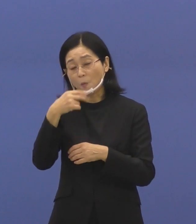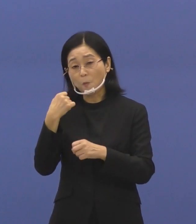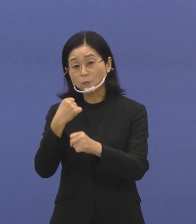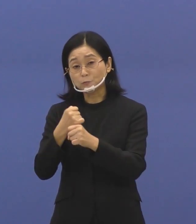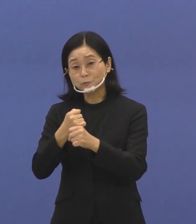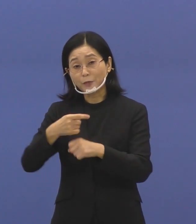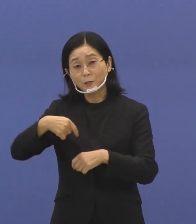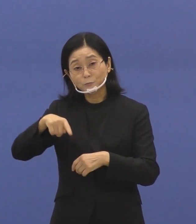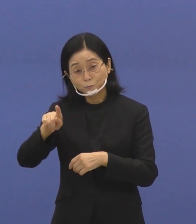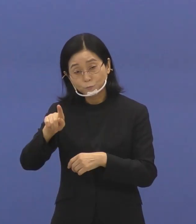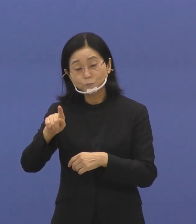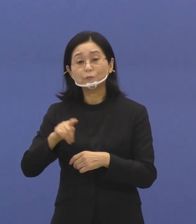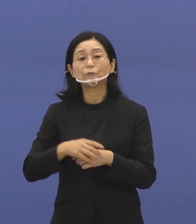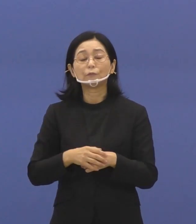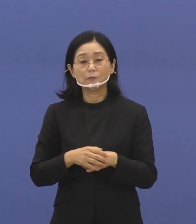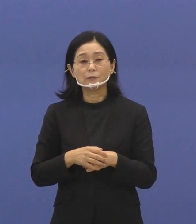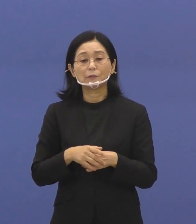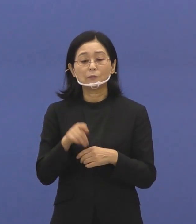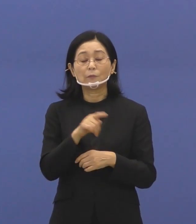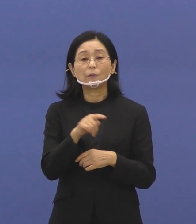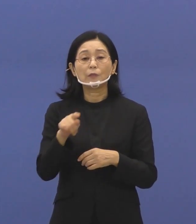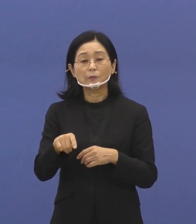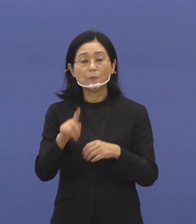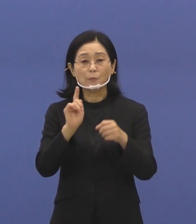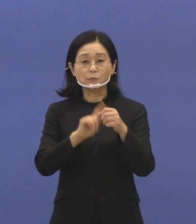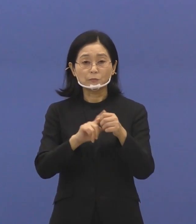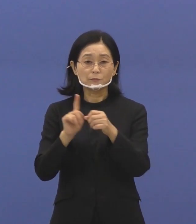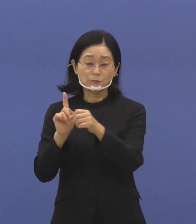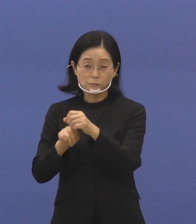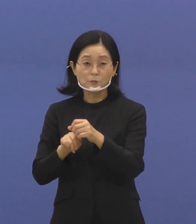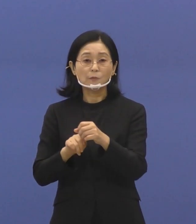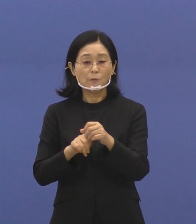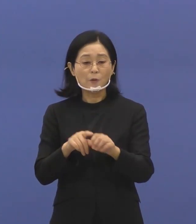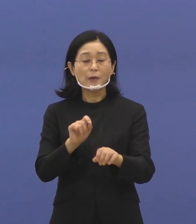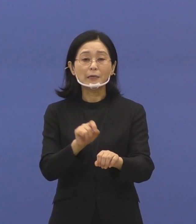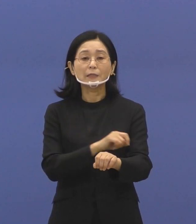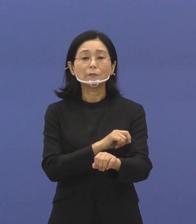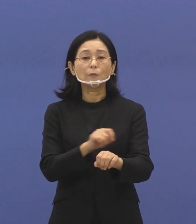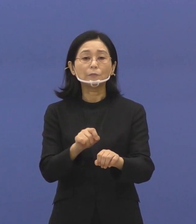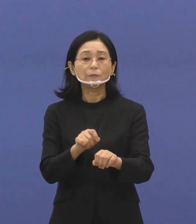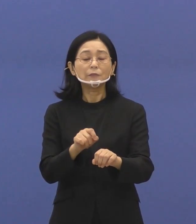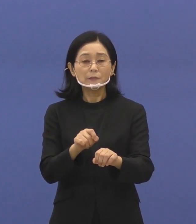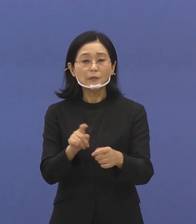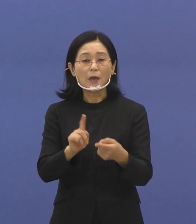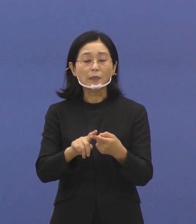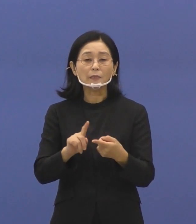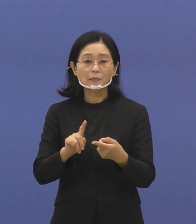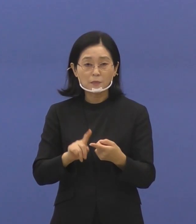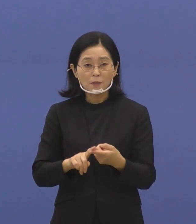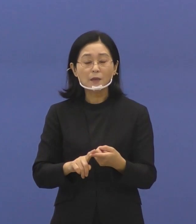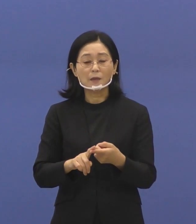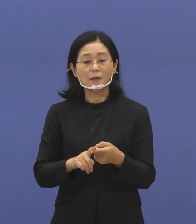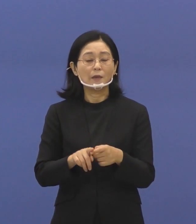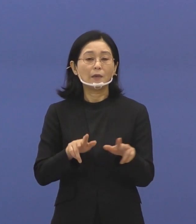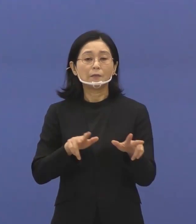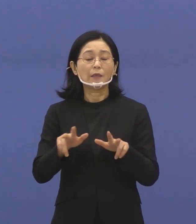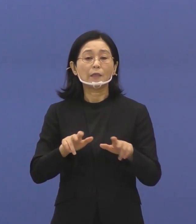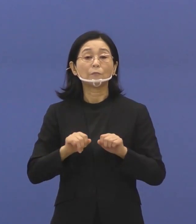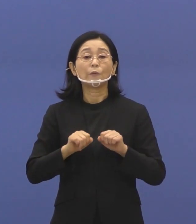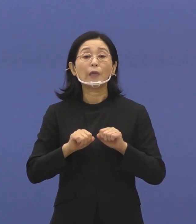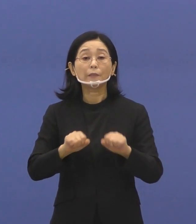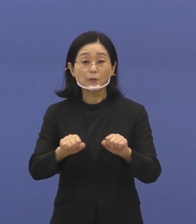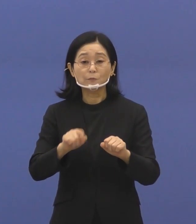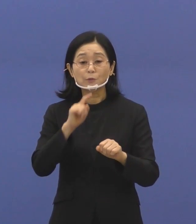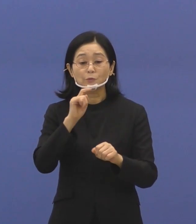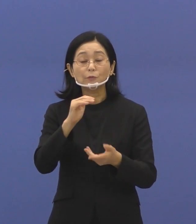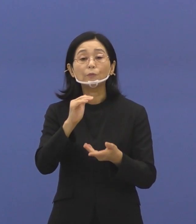岩手、独自のこう工夫を凝らした政策も行われているといったところもこう見ても